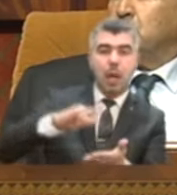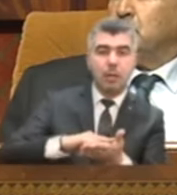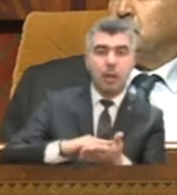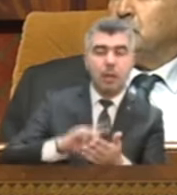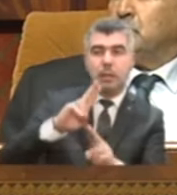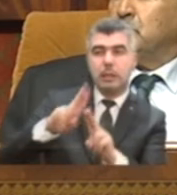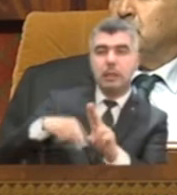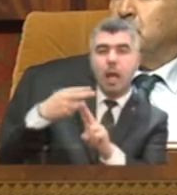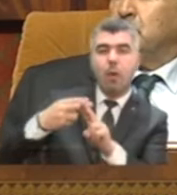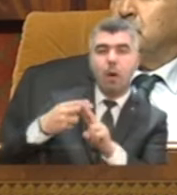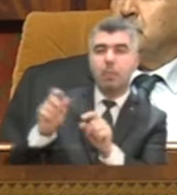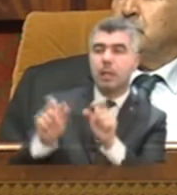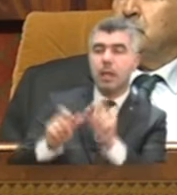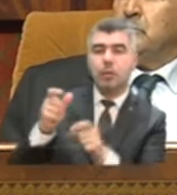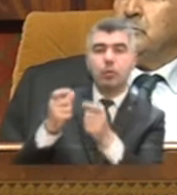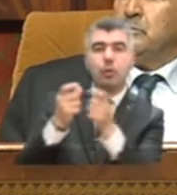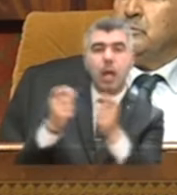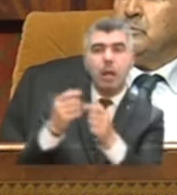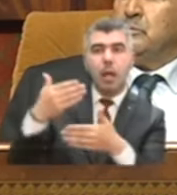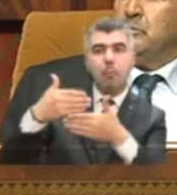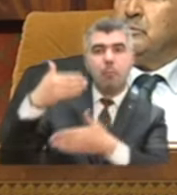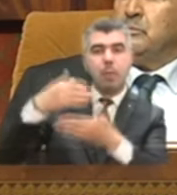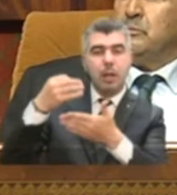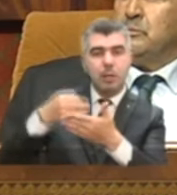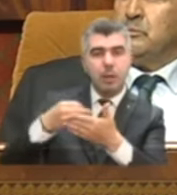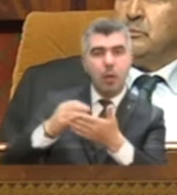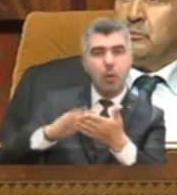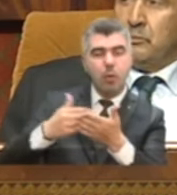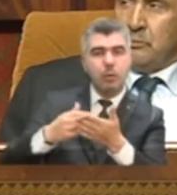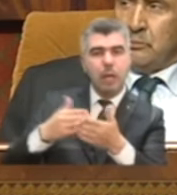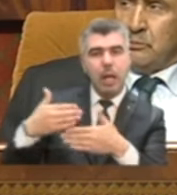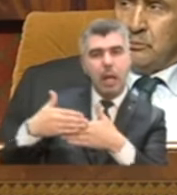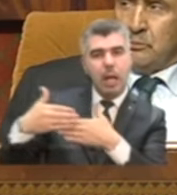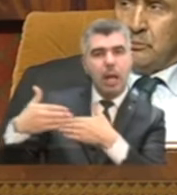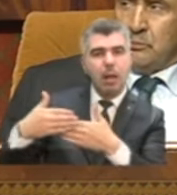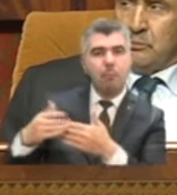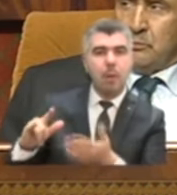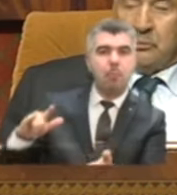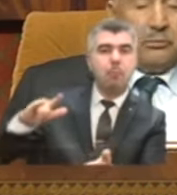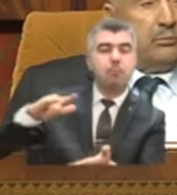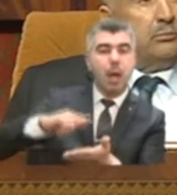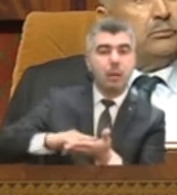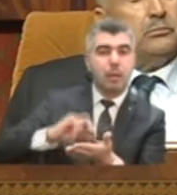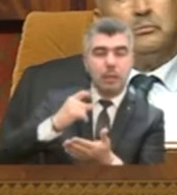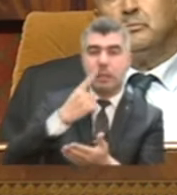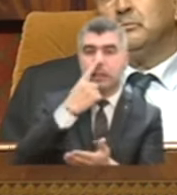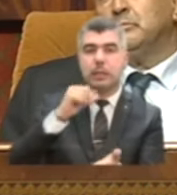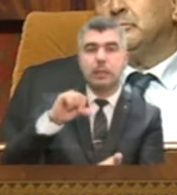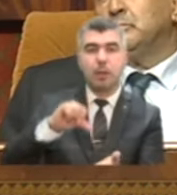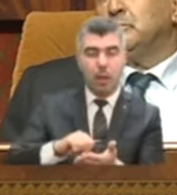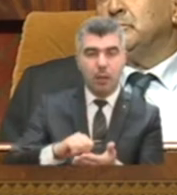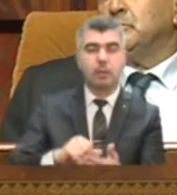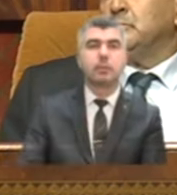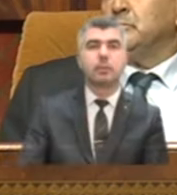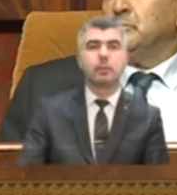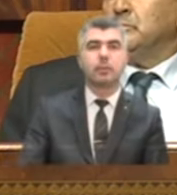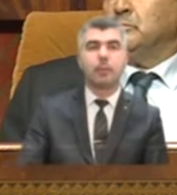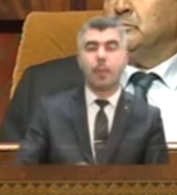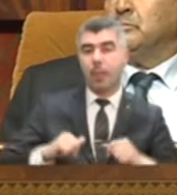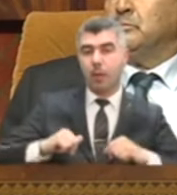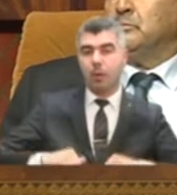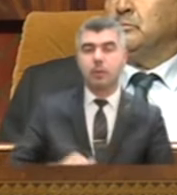المنعشين العقاريين والمواطنين الراغبين في تشييد مباني تدخل ضمن المجال الجوي لمطار تطوان ومرتين. السيد